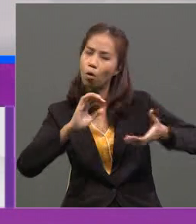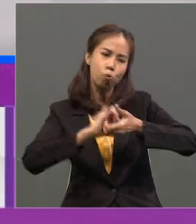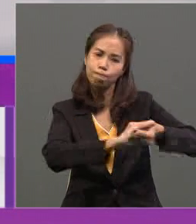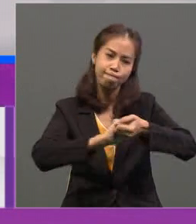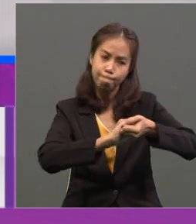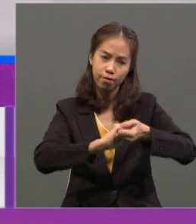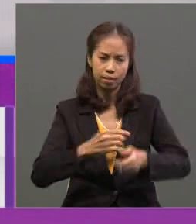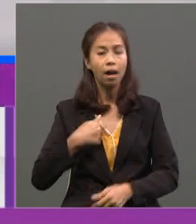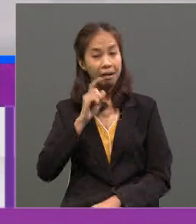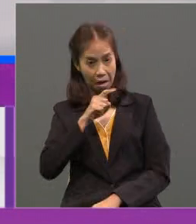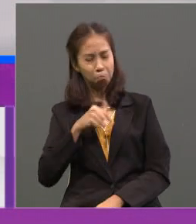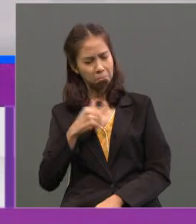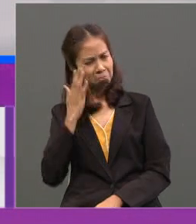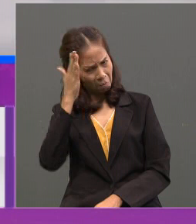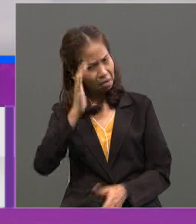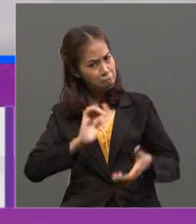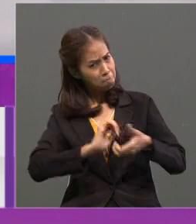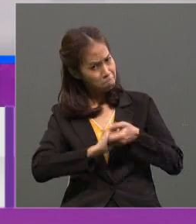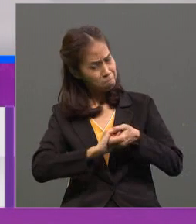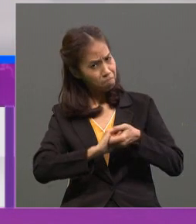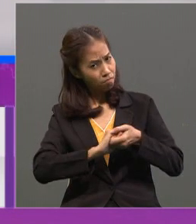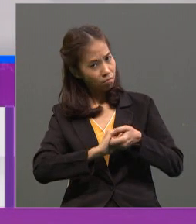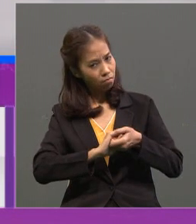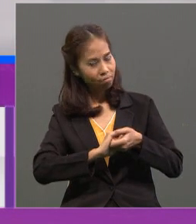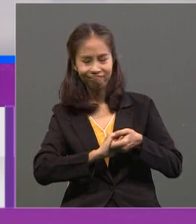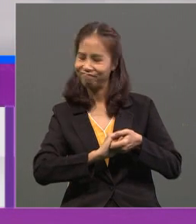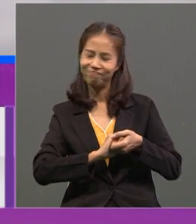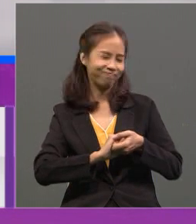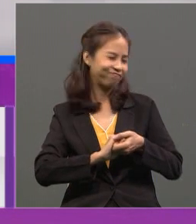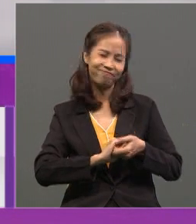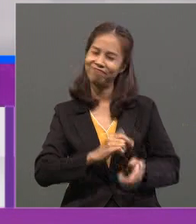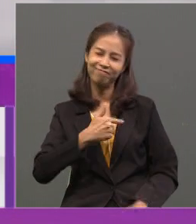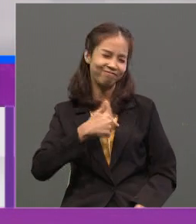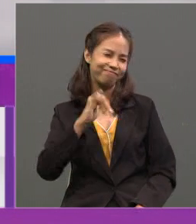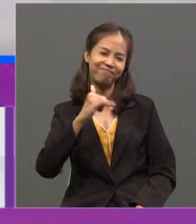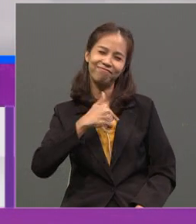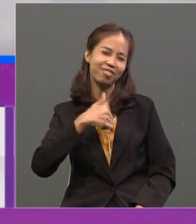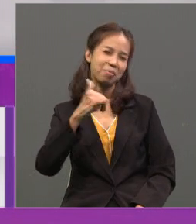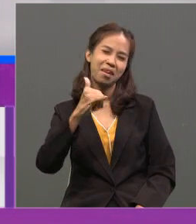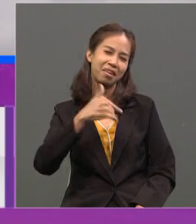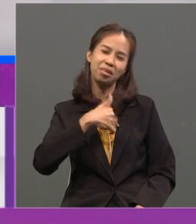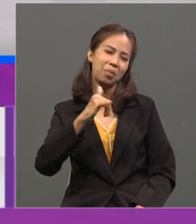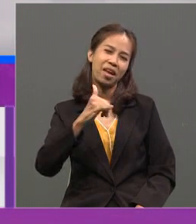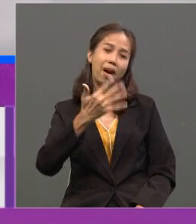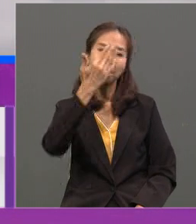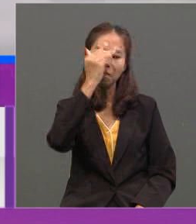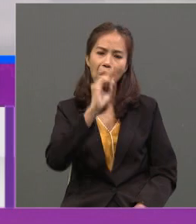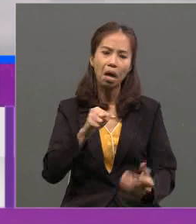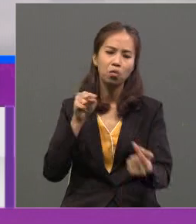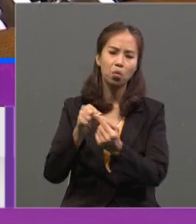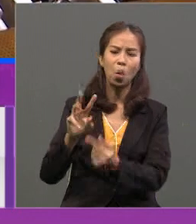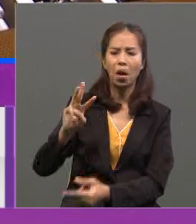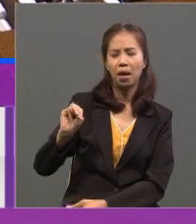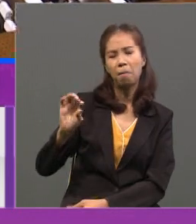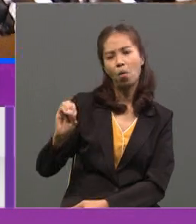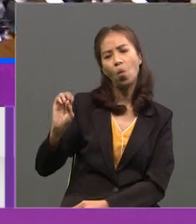คณไม่มั่นใจ pages จะเป็แ jet Britishว ได้เอ็ Juanขลุกจะเลย